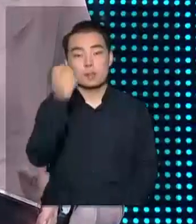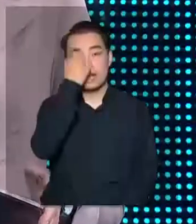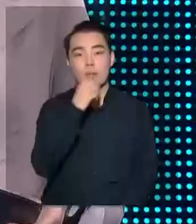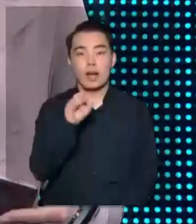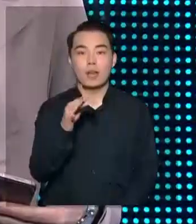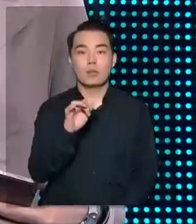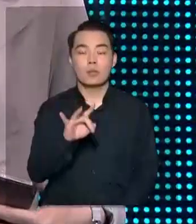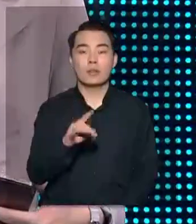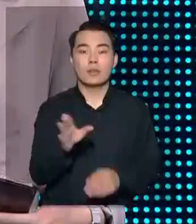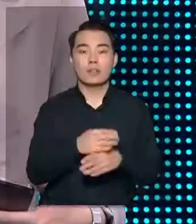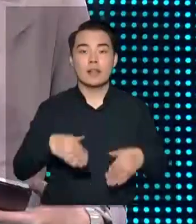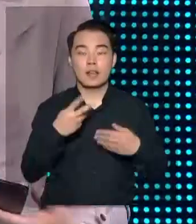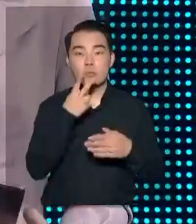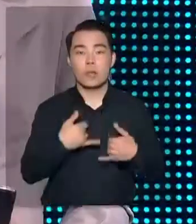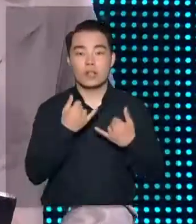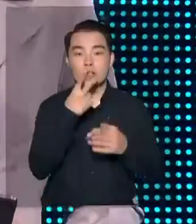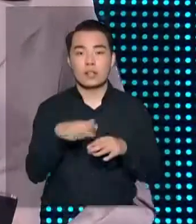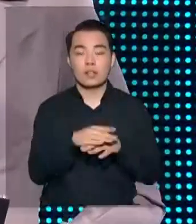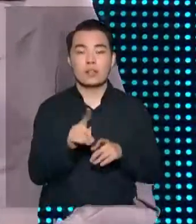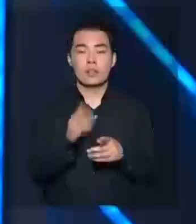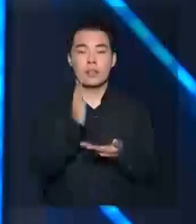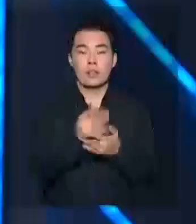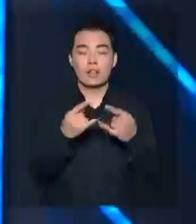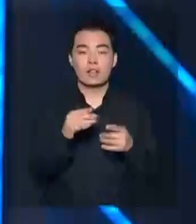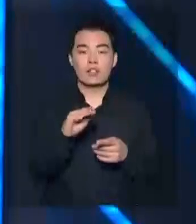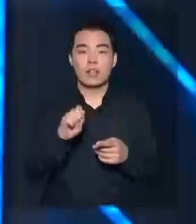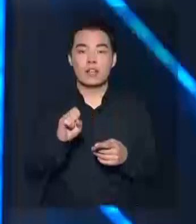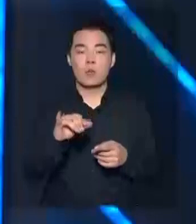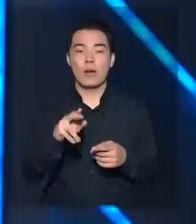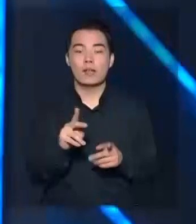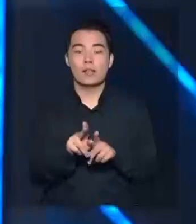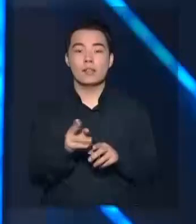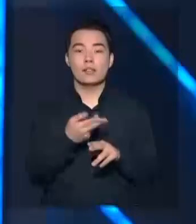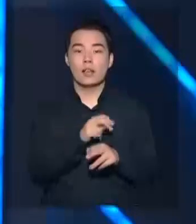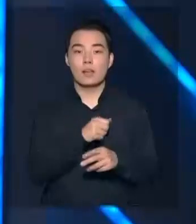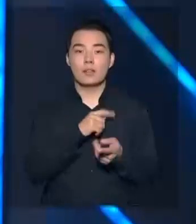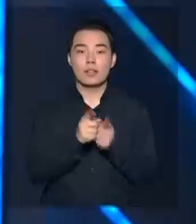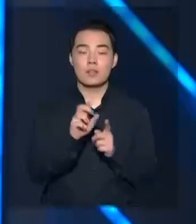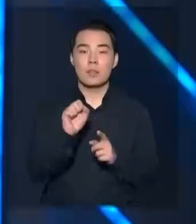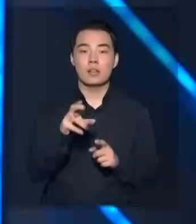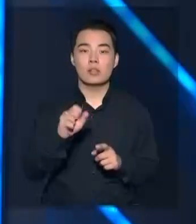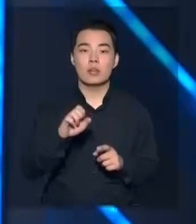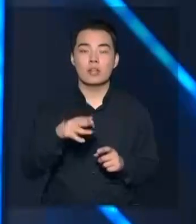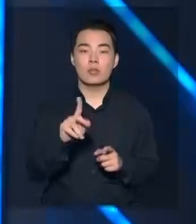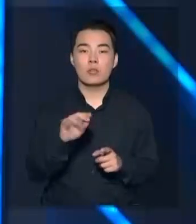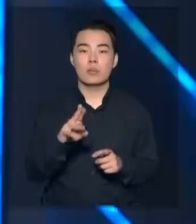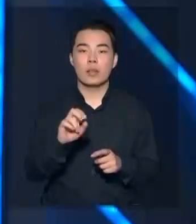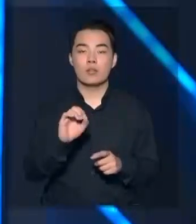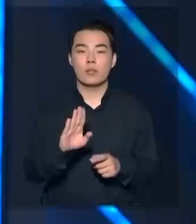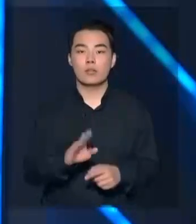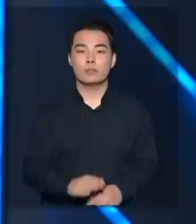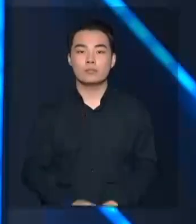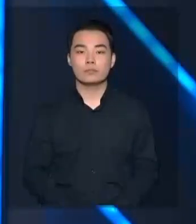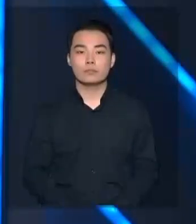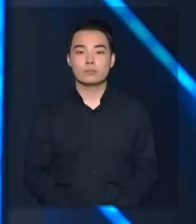Рахмет, Айнур. Кеш жарық, қадірмен телекөрермен. Тікелей эфирде жаңа уақыт. Сіздермен Райхан Сайрамбек және сурд аудармашы Бағдаулет Қожбанов.